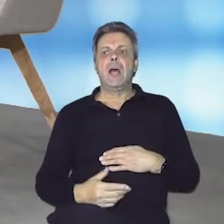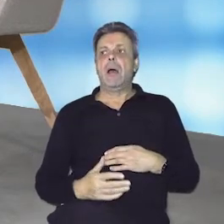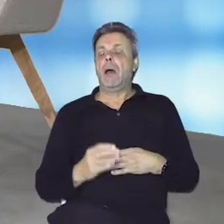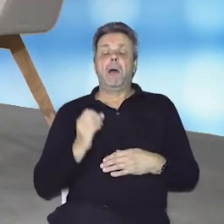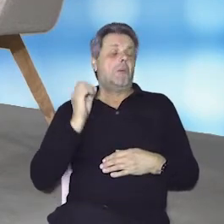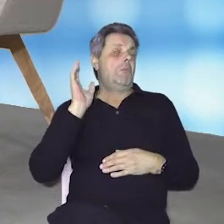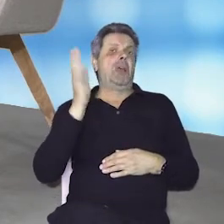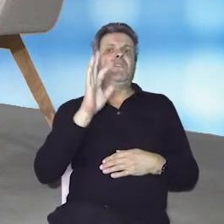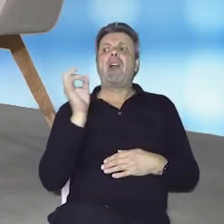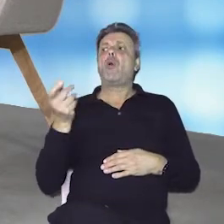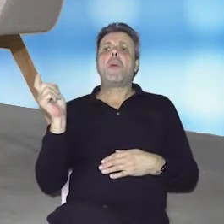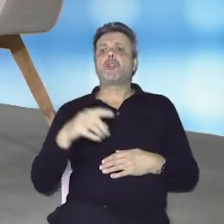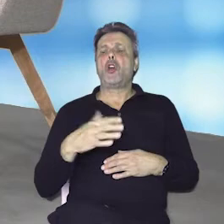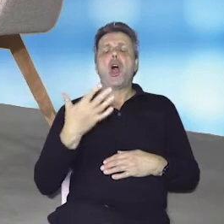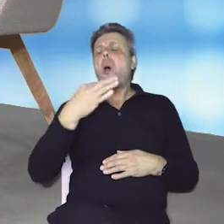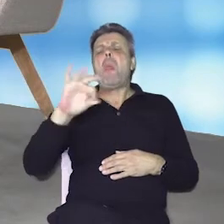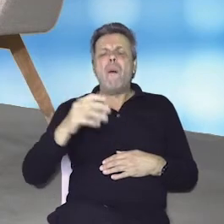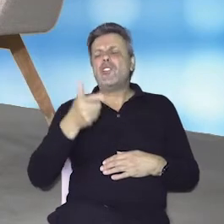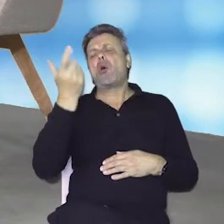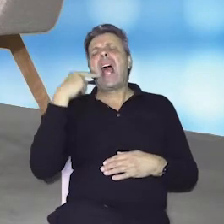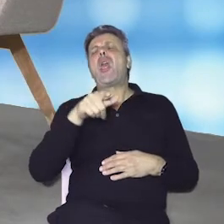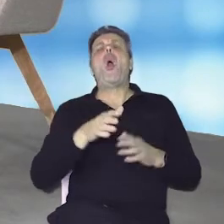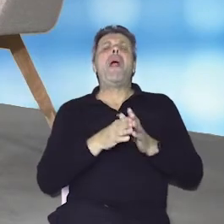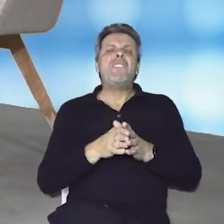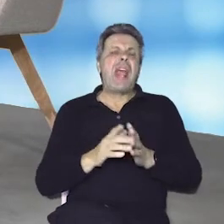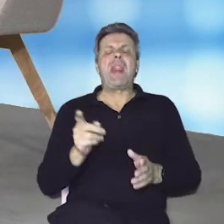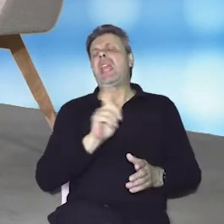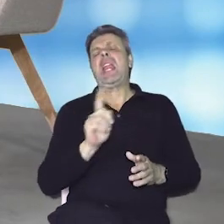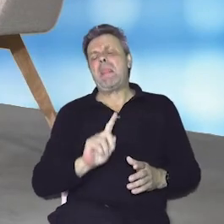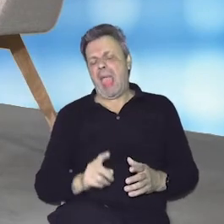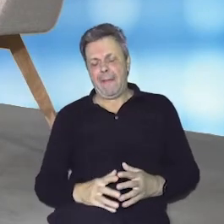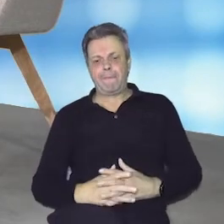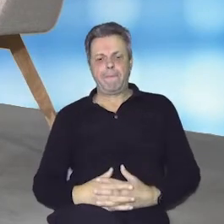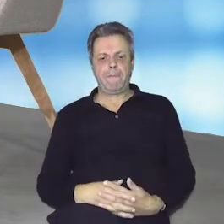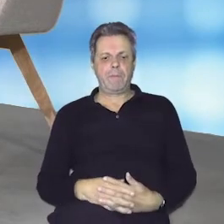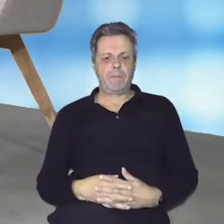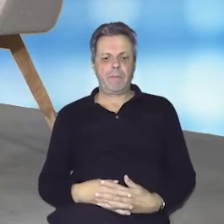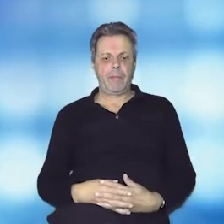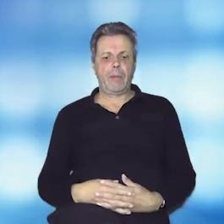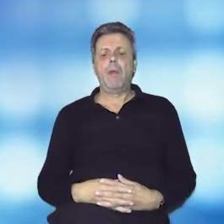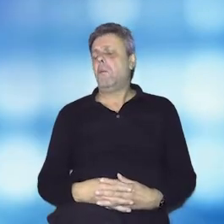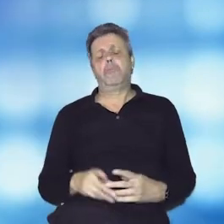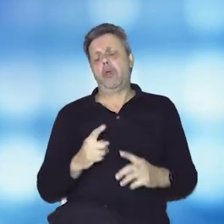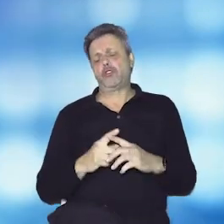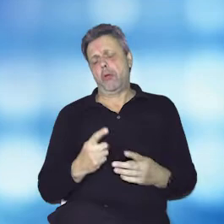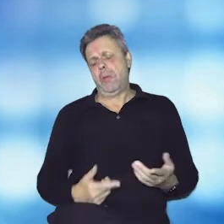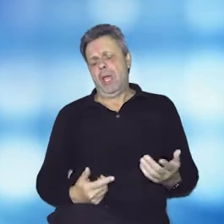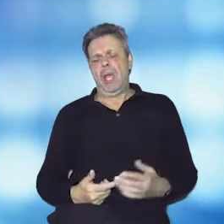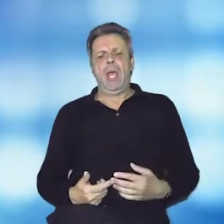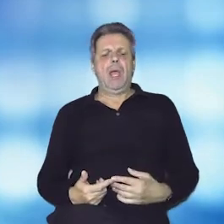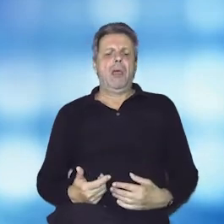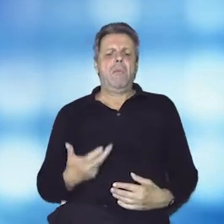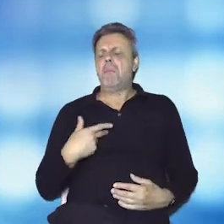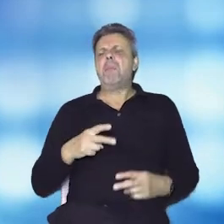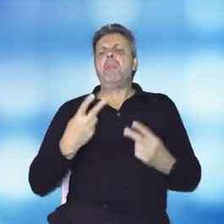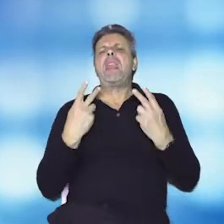dobro došao, neovisno je li vjernik općenito ili vaše crkve. Tako je, uopće